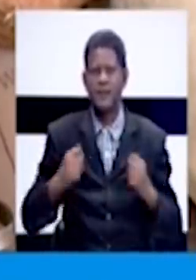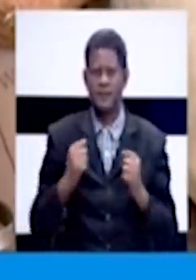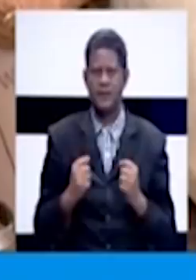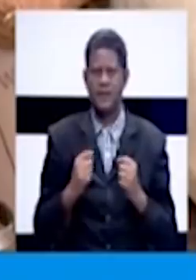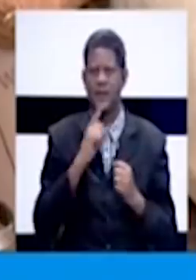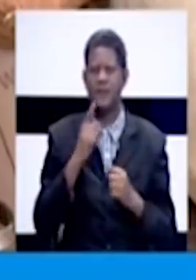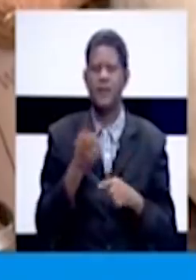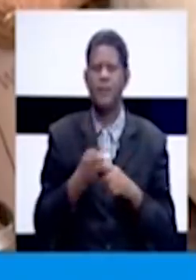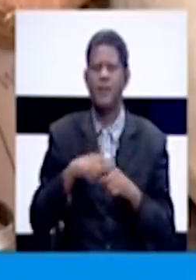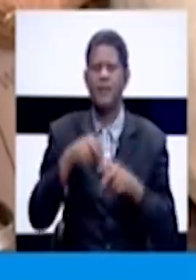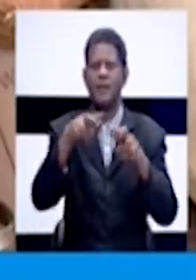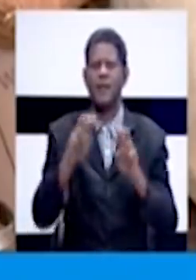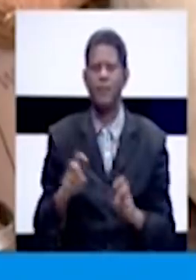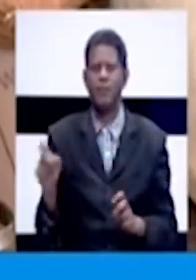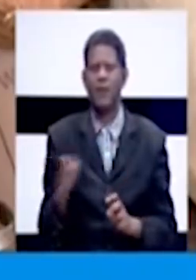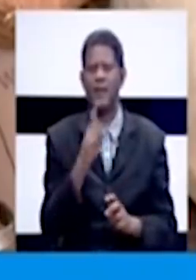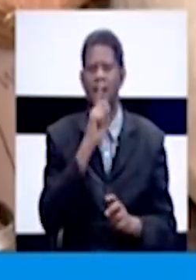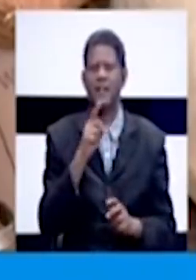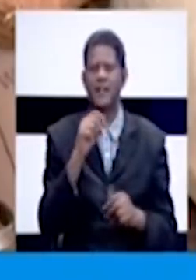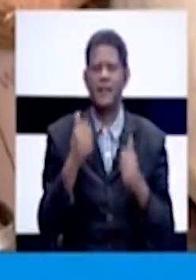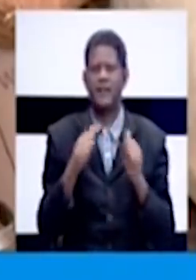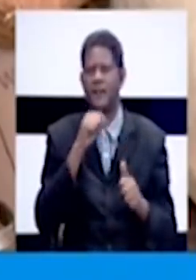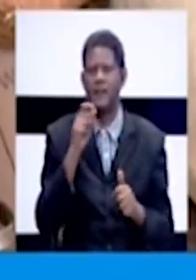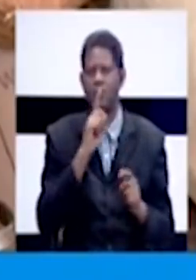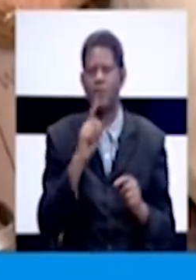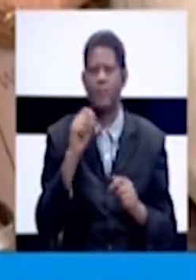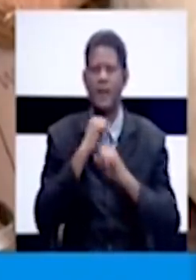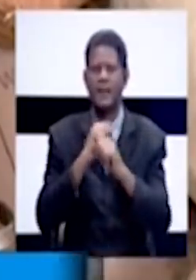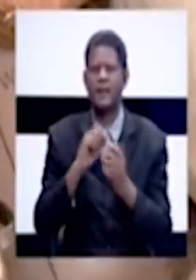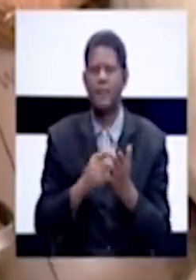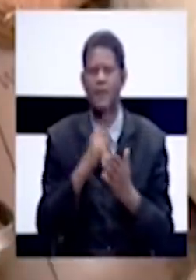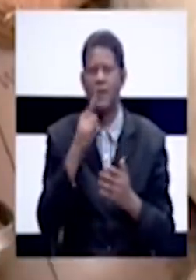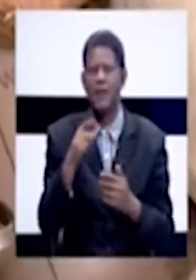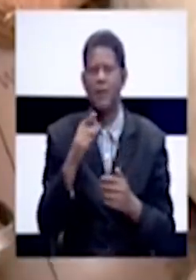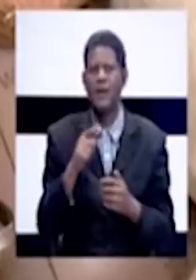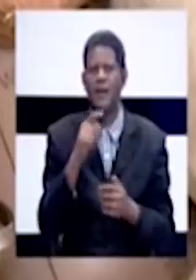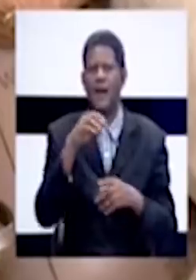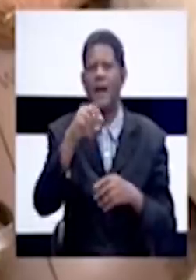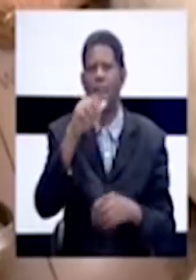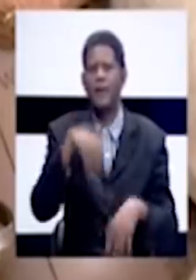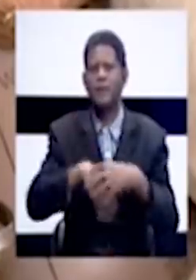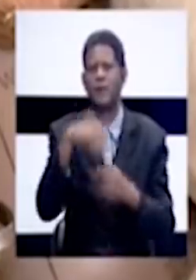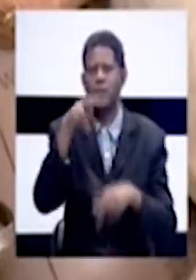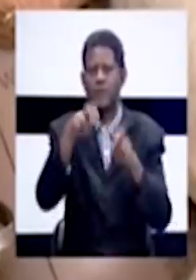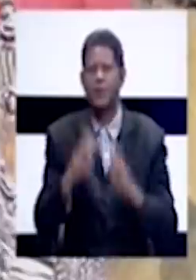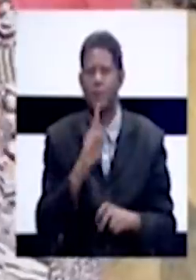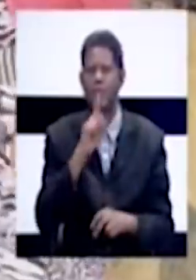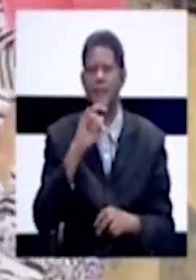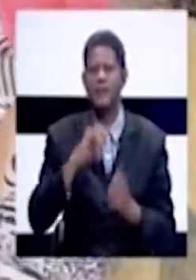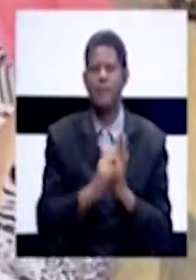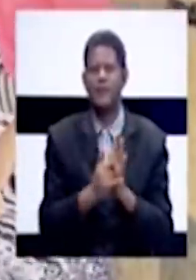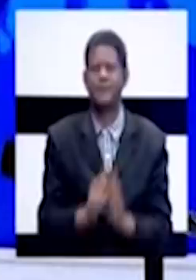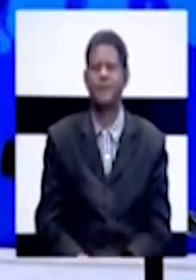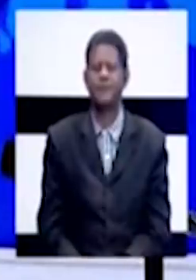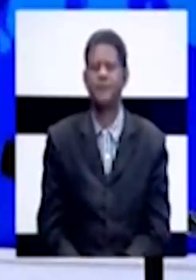እዩ ተመሊስና ንቐብር ምዃንና ኢና ዘየጠራጥረና እውን እዩ መኸተና ማለት እዩ። ኣብ ዓይና ሓመዶም ክነውፅኦም ክንቀብሮም ኢና ድማ